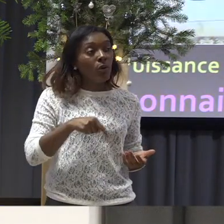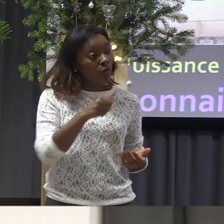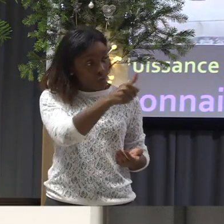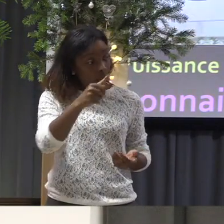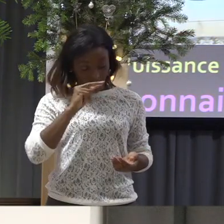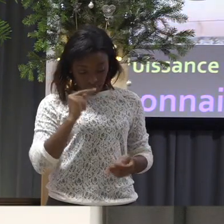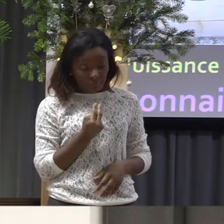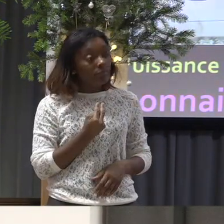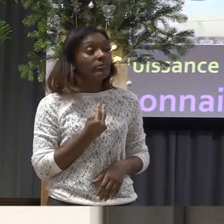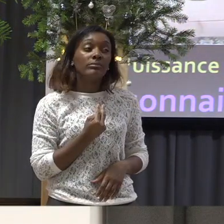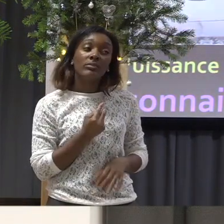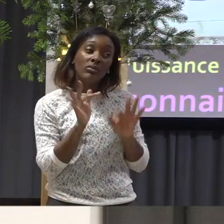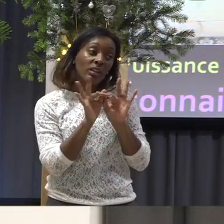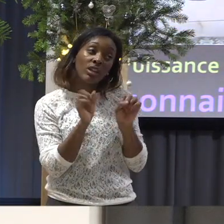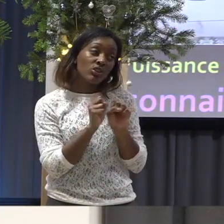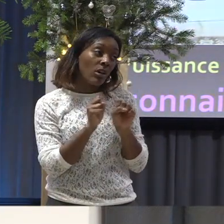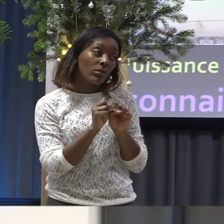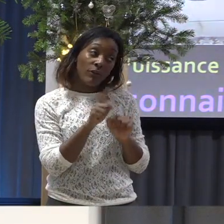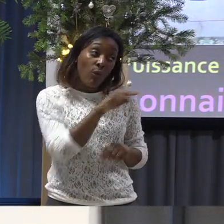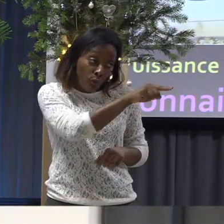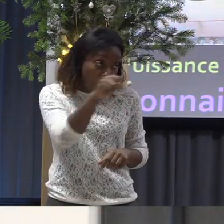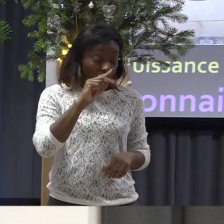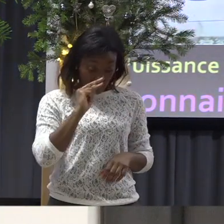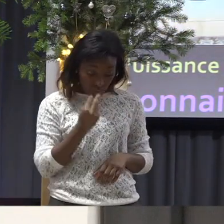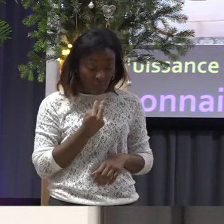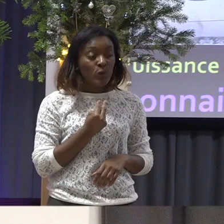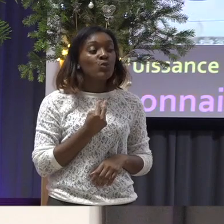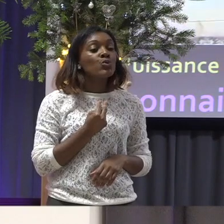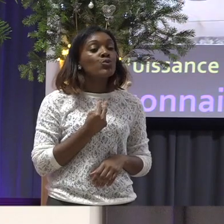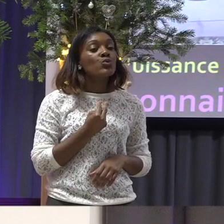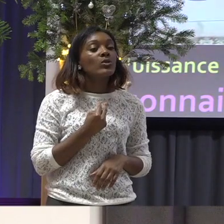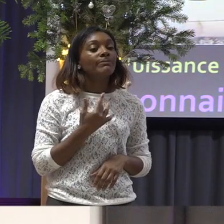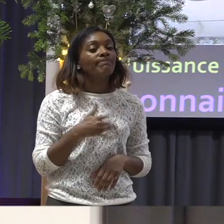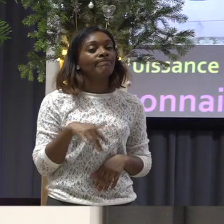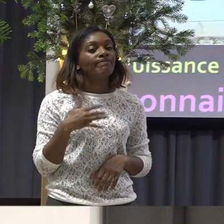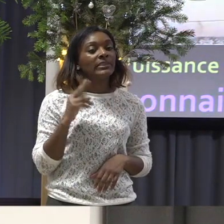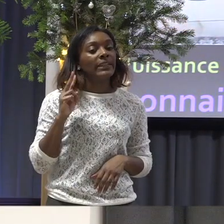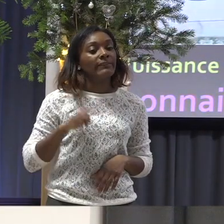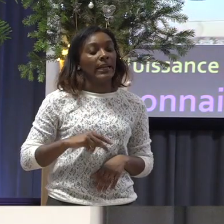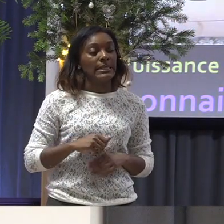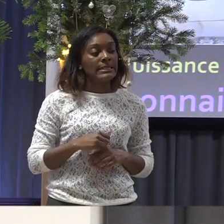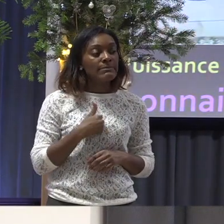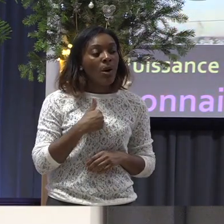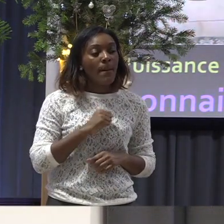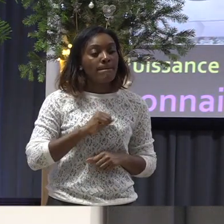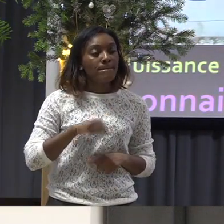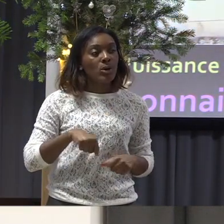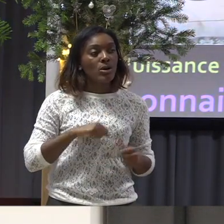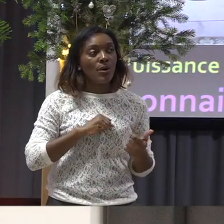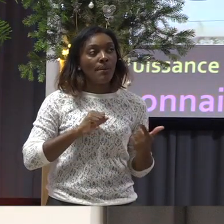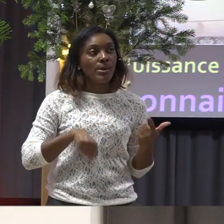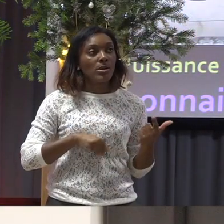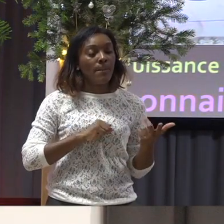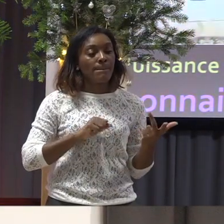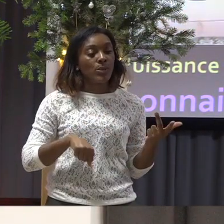en face et vous dire à vous-même des vérités que vous n'avez peut-être pas besoin de les entendre de quelqu'un d'autre, mais il faut savoir se